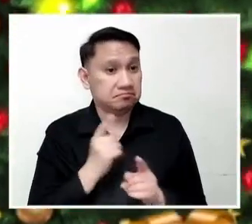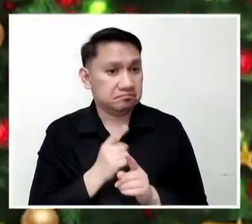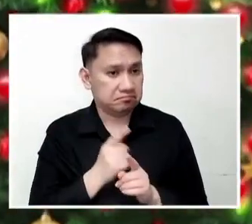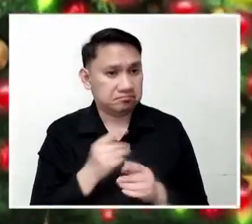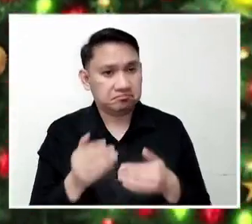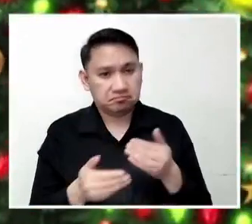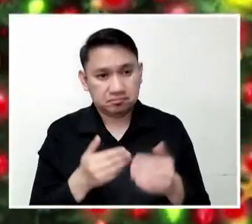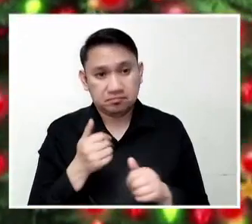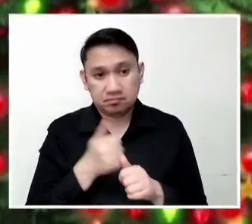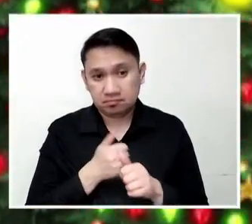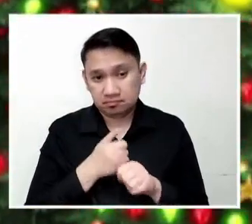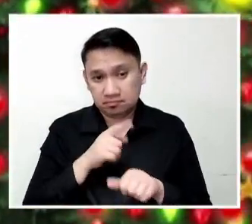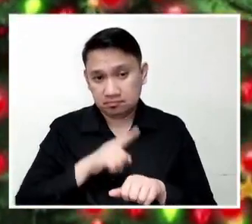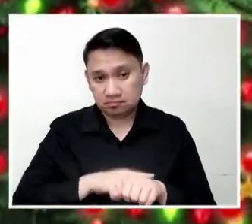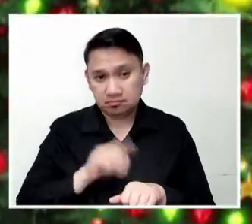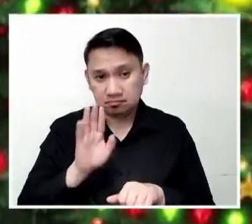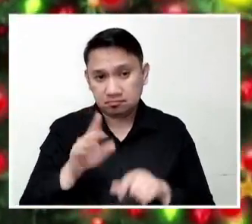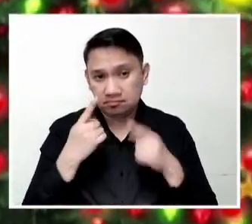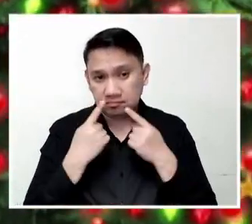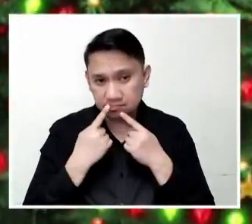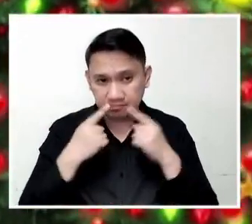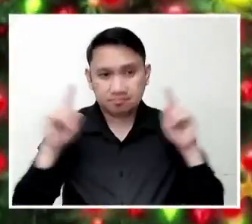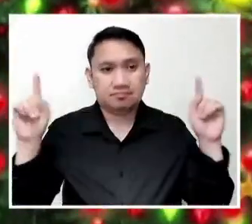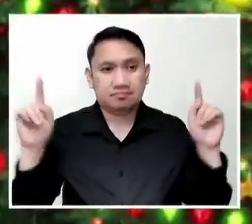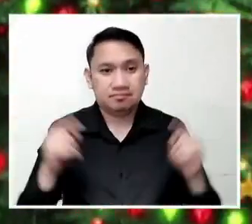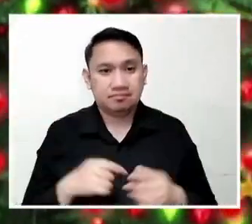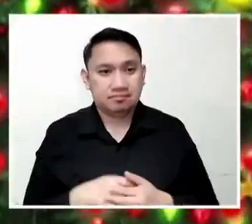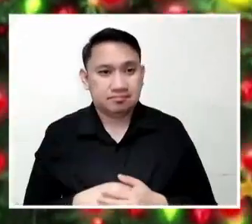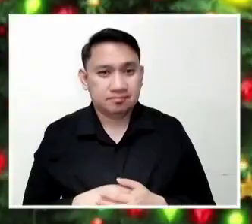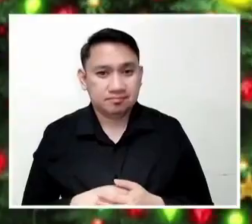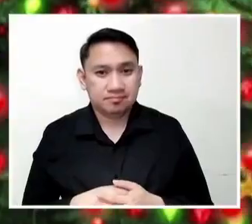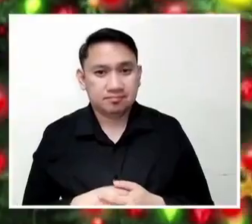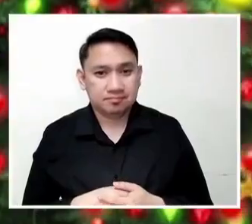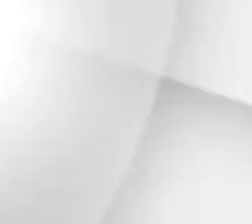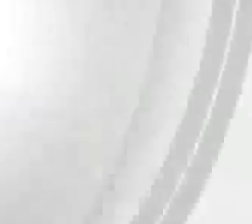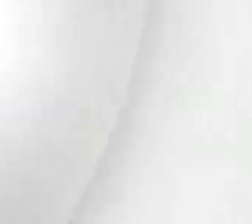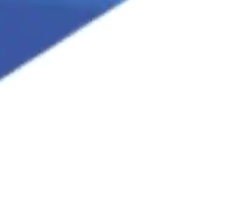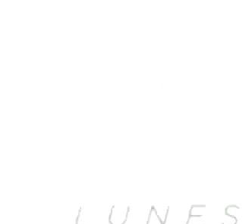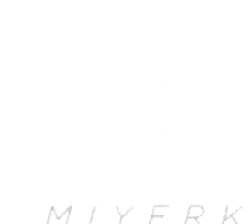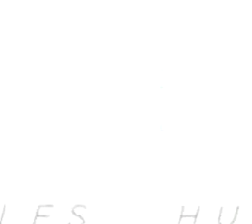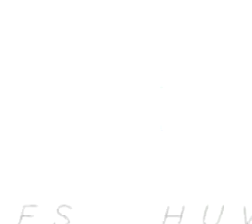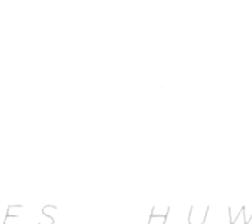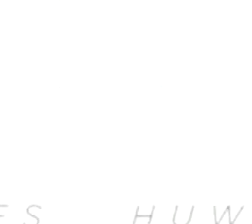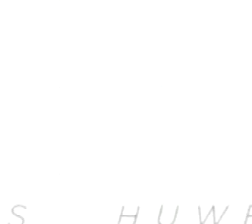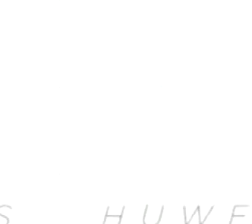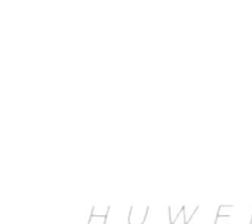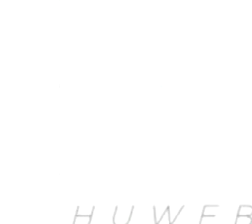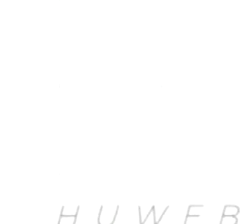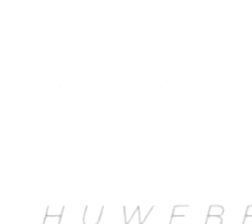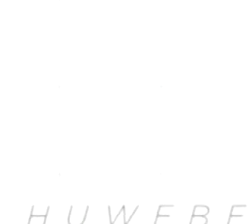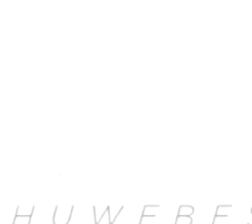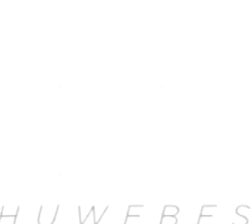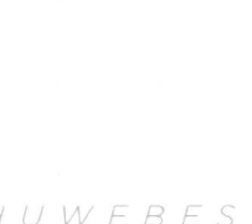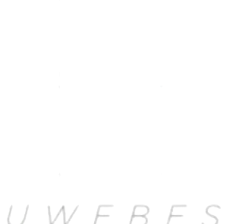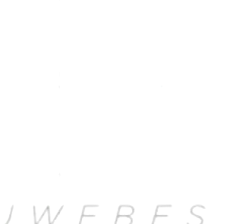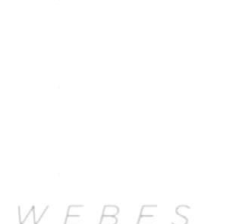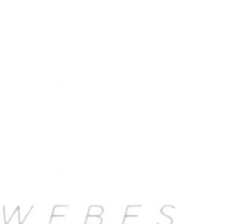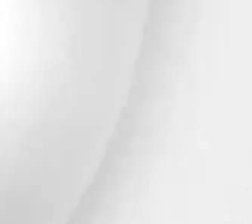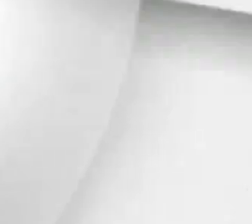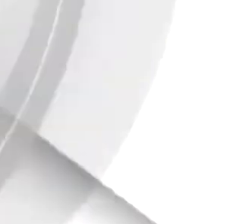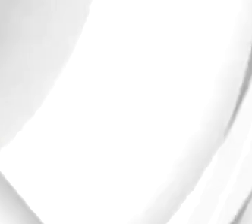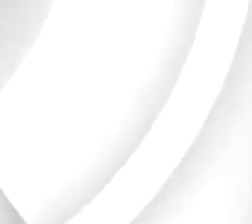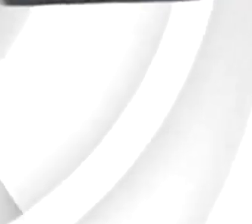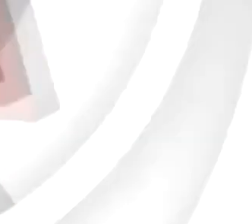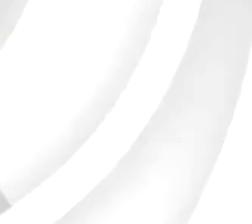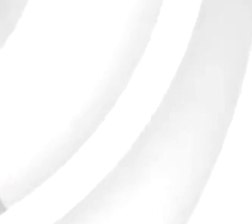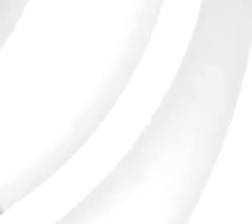diskarte, make every moment your winning moment! Tuloy-tuloy po ang ating pagpapatrol sa